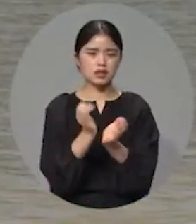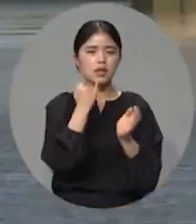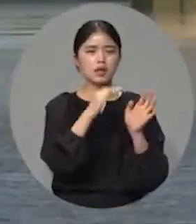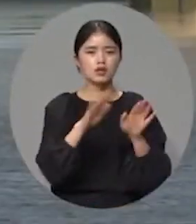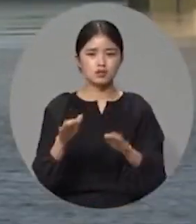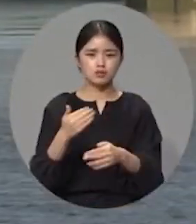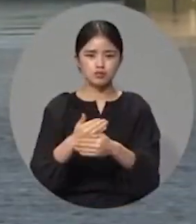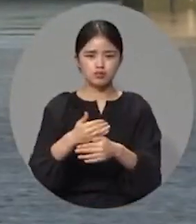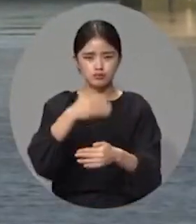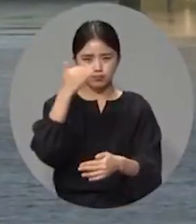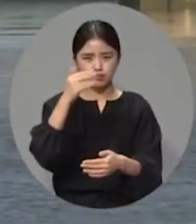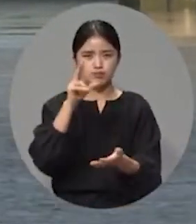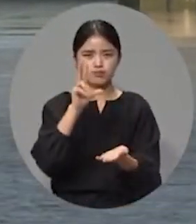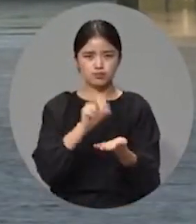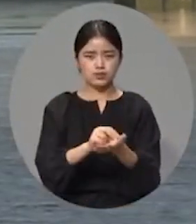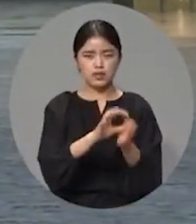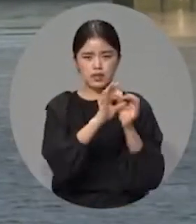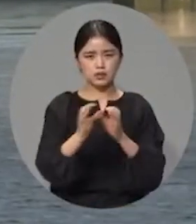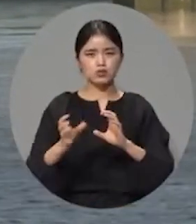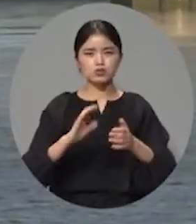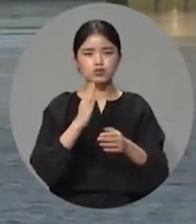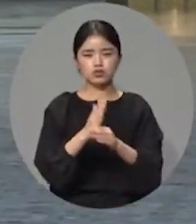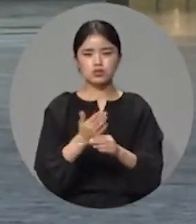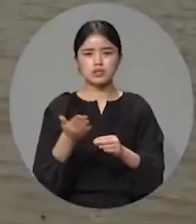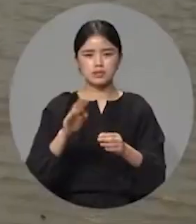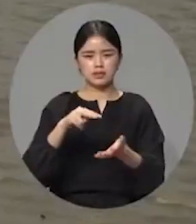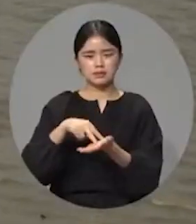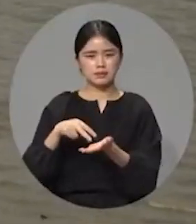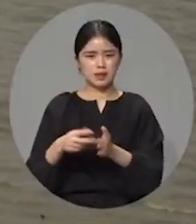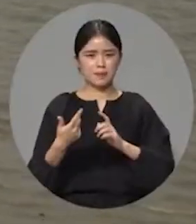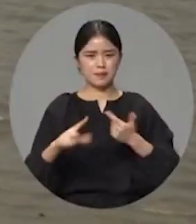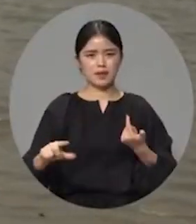문제를 부각시키고 있지만 지자체 간 입장 차가 커